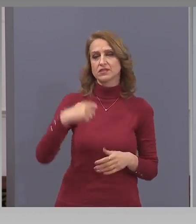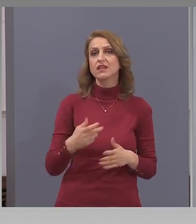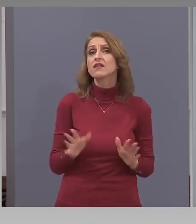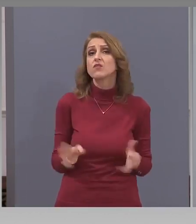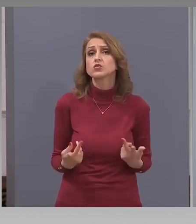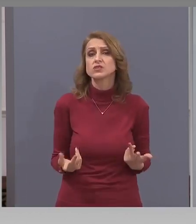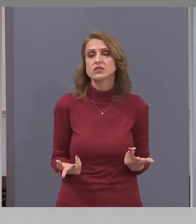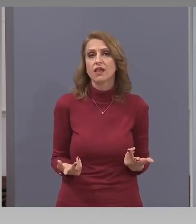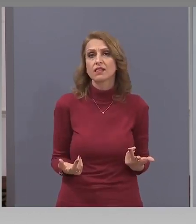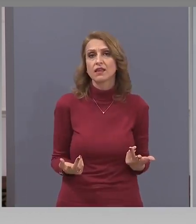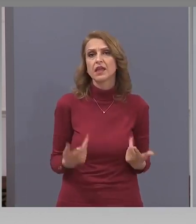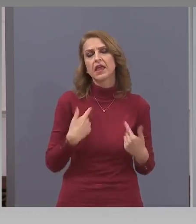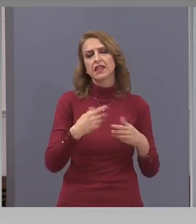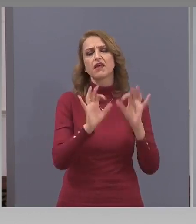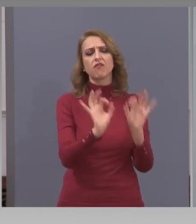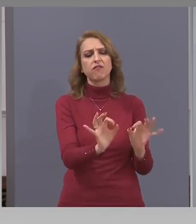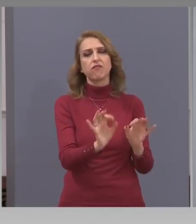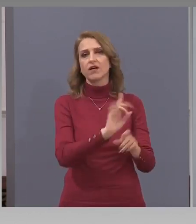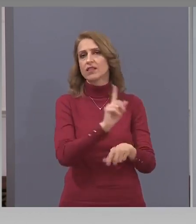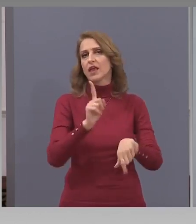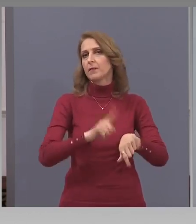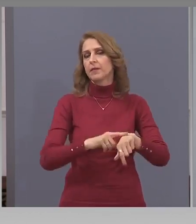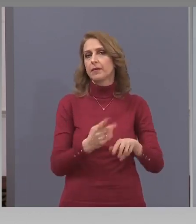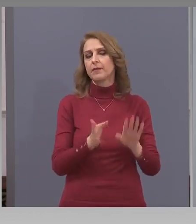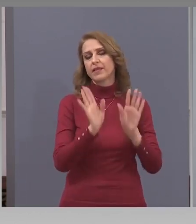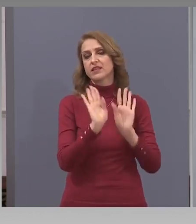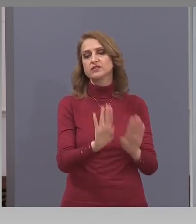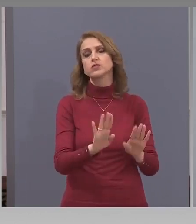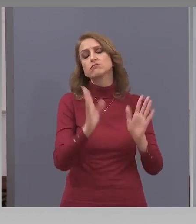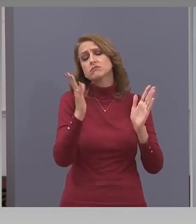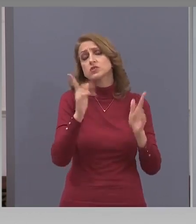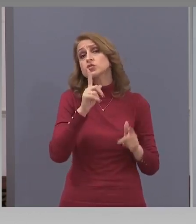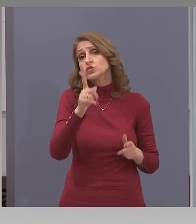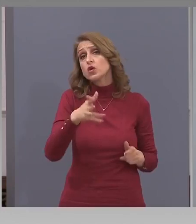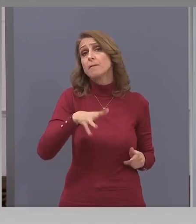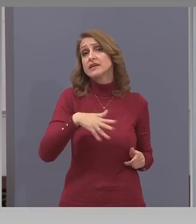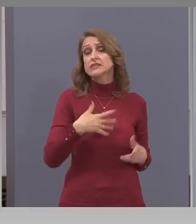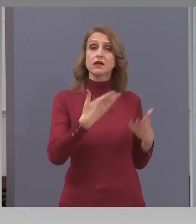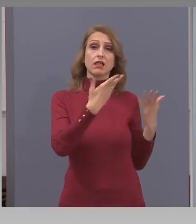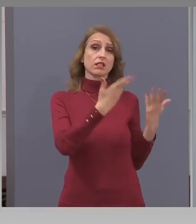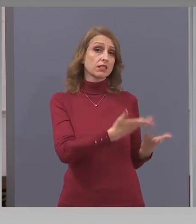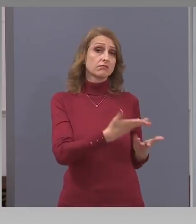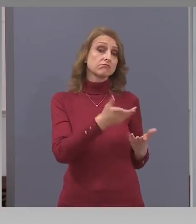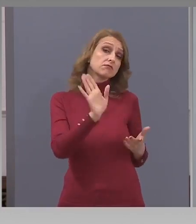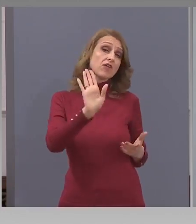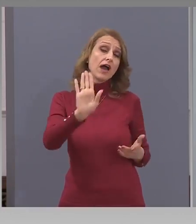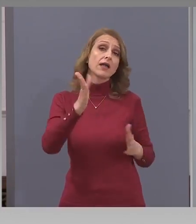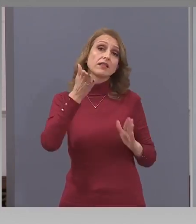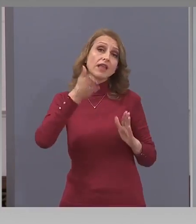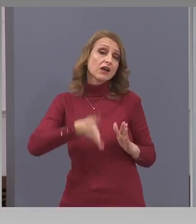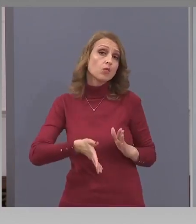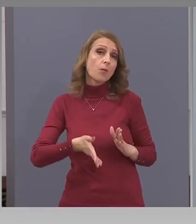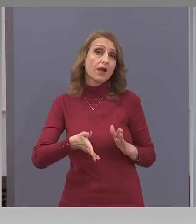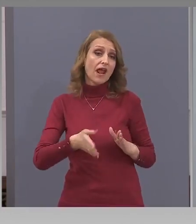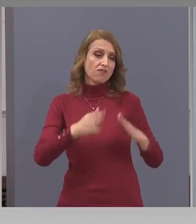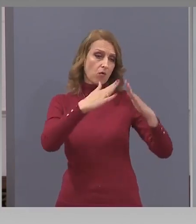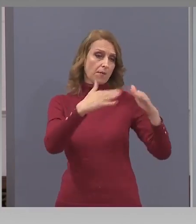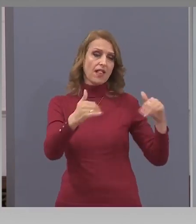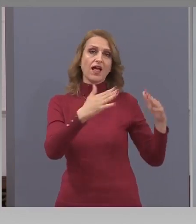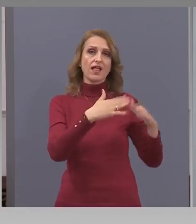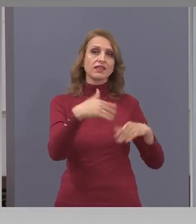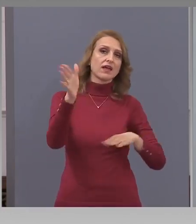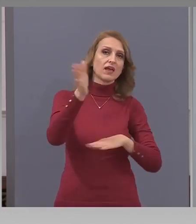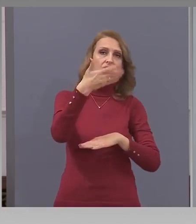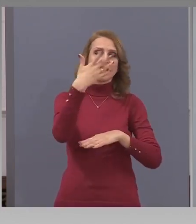И ние не ги пипаме. Да стоят, щом искат, щом считат, че това е правилно на средата на трите институции, да се веят